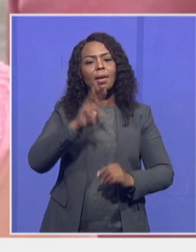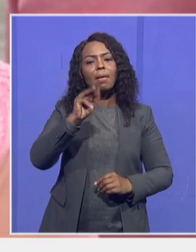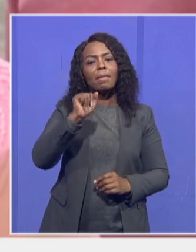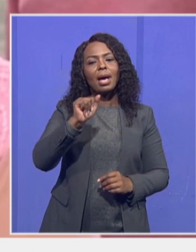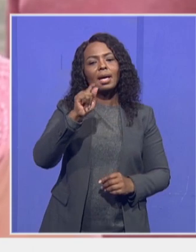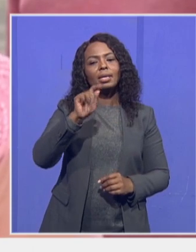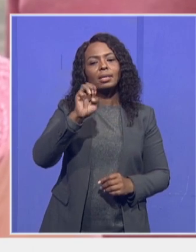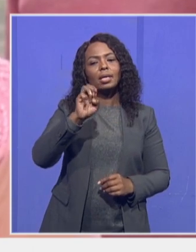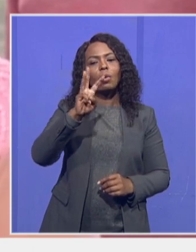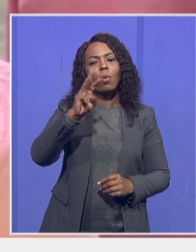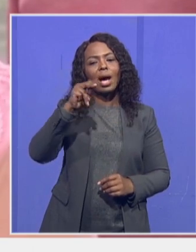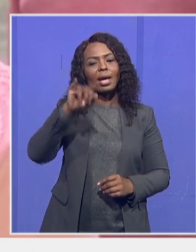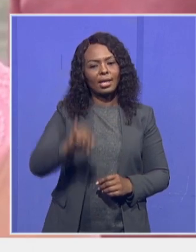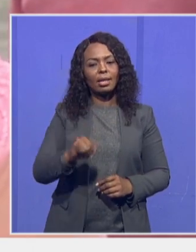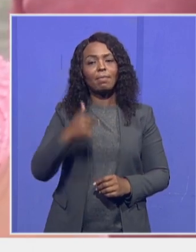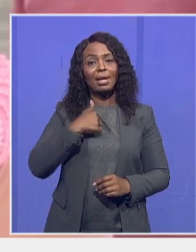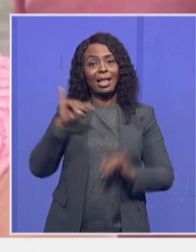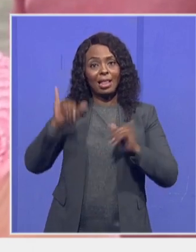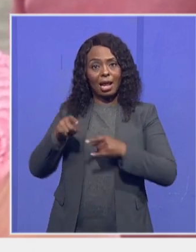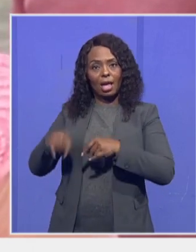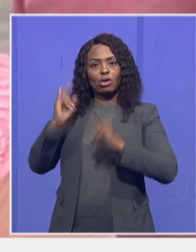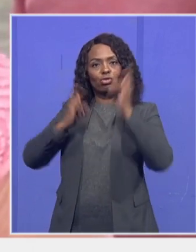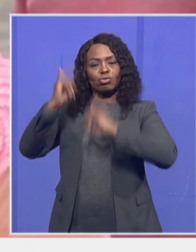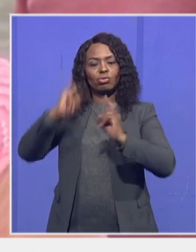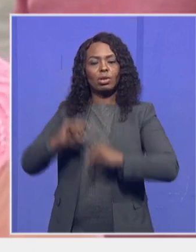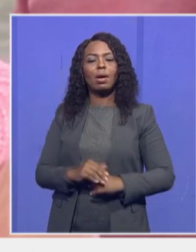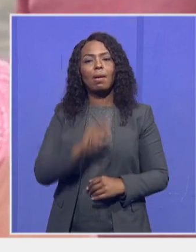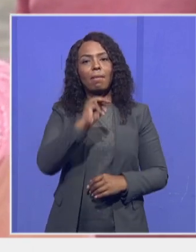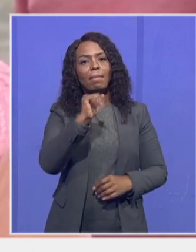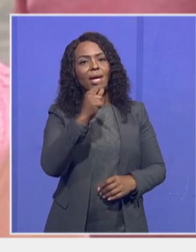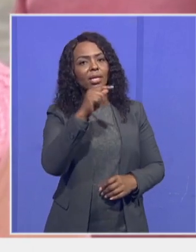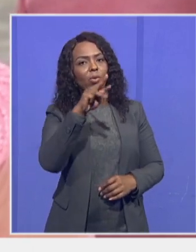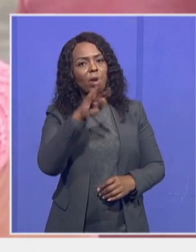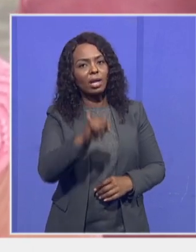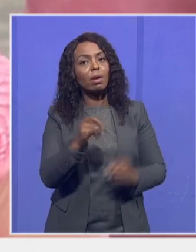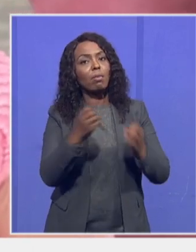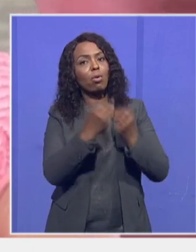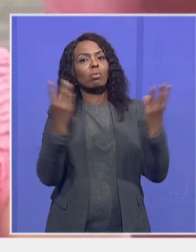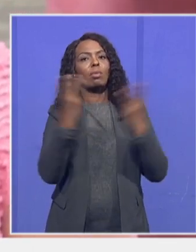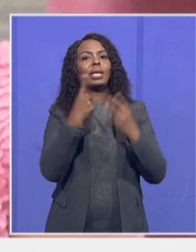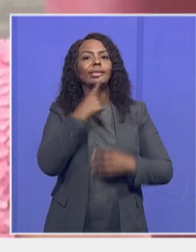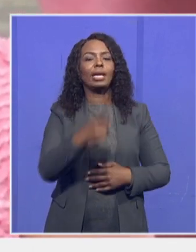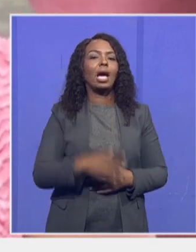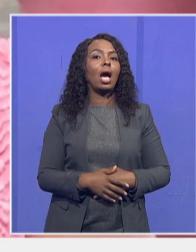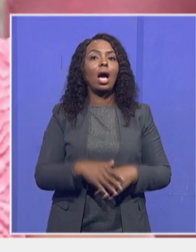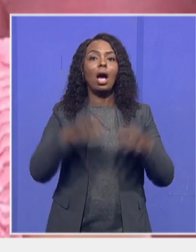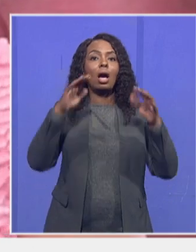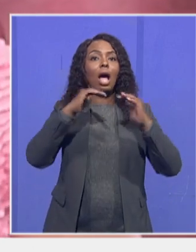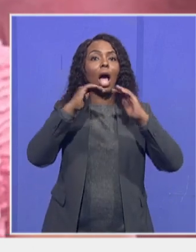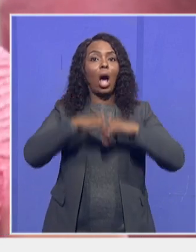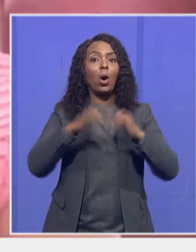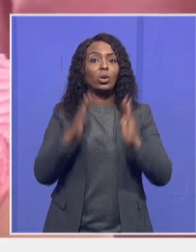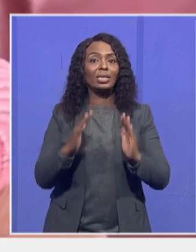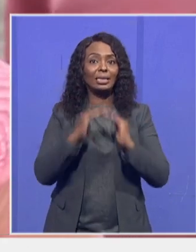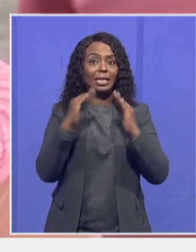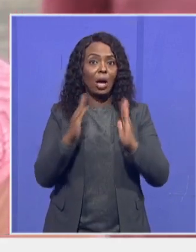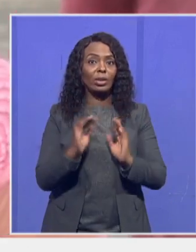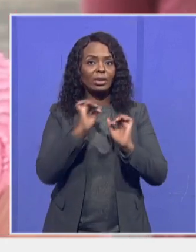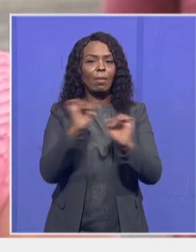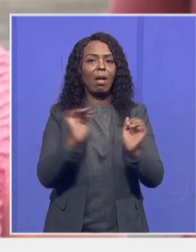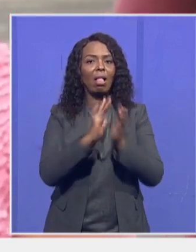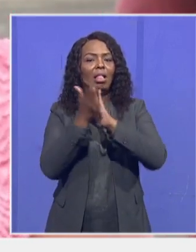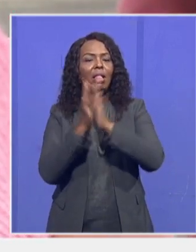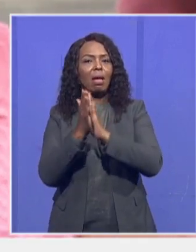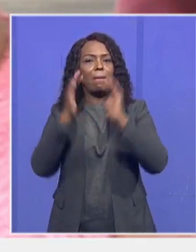mina ngihlala la edrobheni vele kodwa koMatiwane emakhaya abantu abaningi bakhala ukuthi izindlu ziwile khona. Sama kakhulu mfowethu